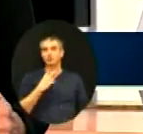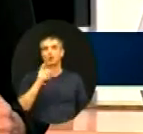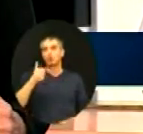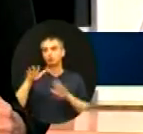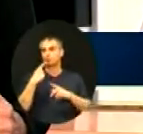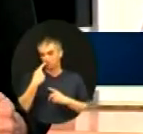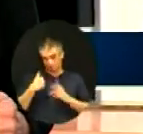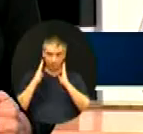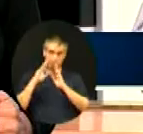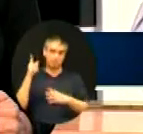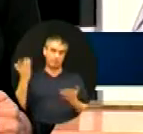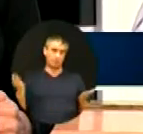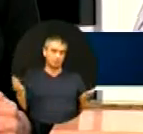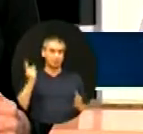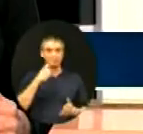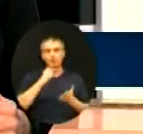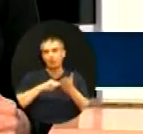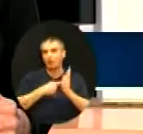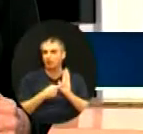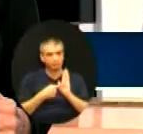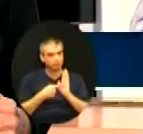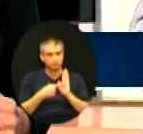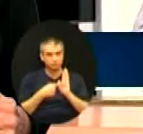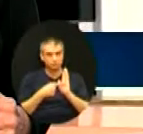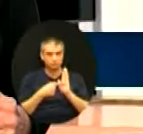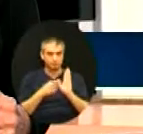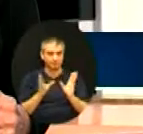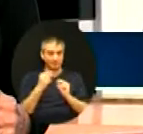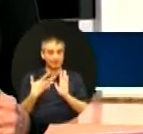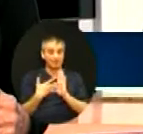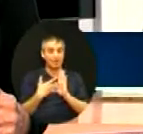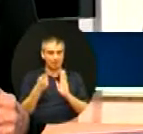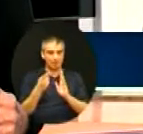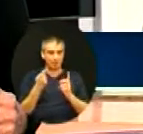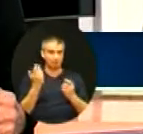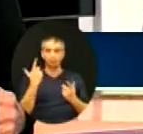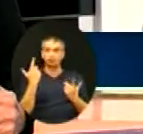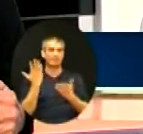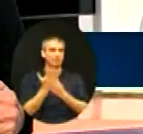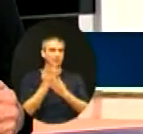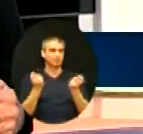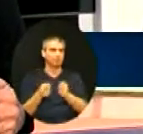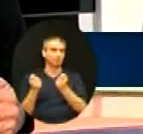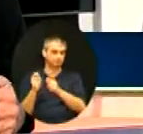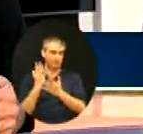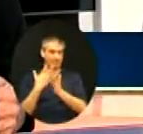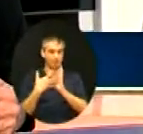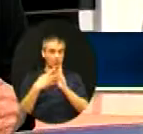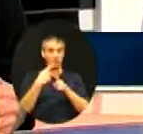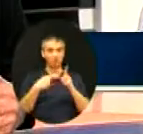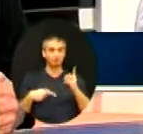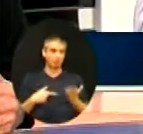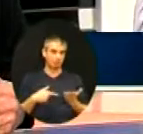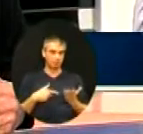הממשלה אומר, ואני מאמין לו. רוצה להדגיש שיחד עם החקירה סוגרים שבעה תיקים אחרים שנחקרו בחצי שנה